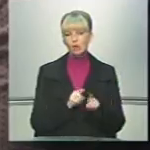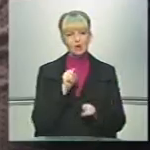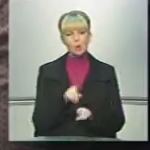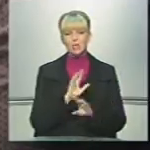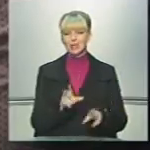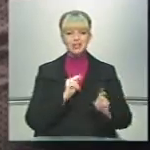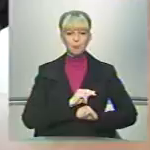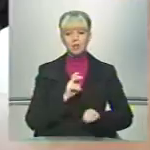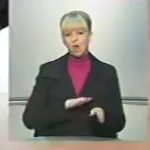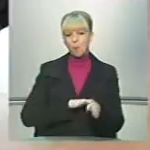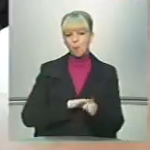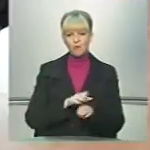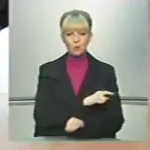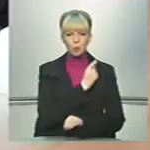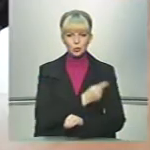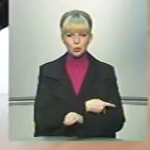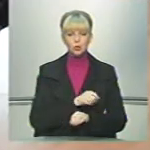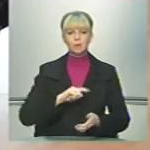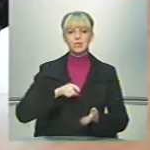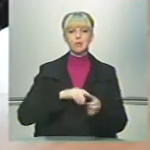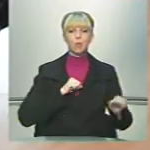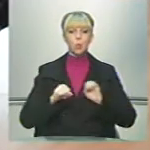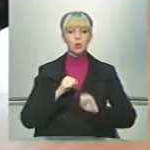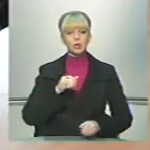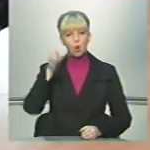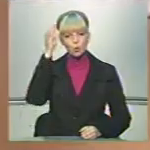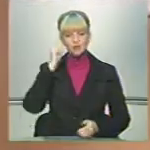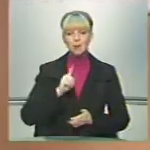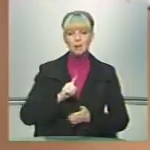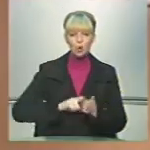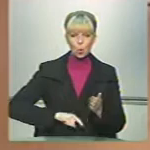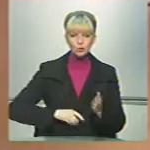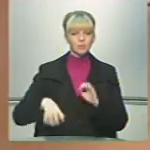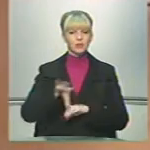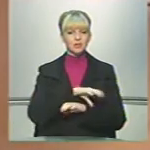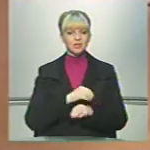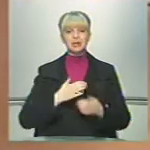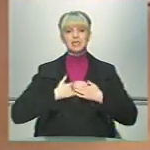не запрацювала на повну потужність. У міському управлінні освіти переконують,